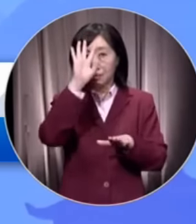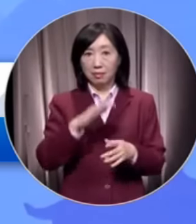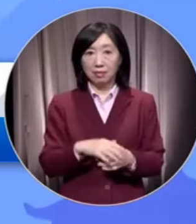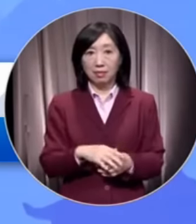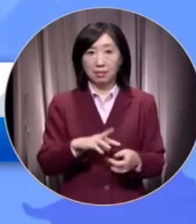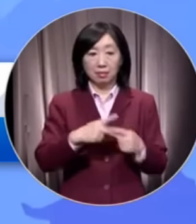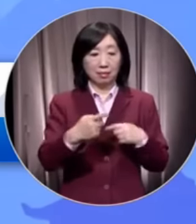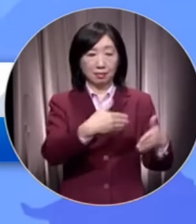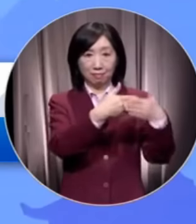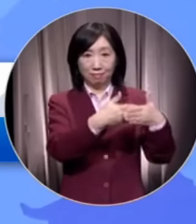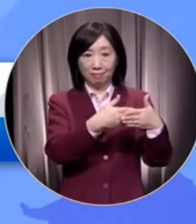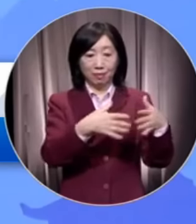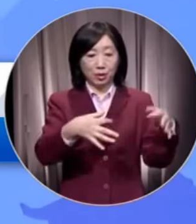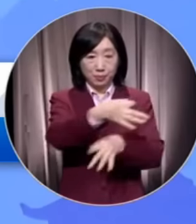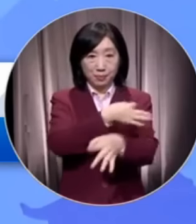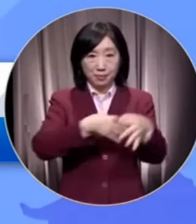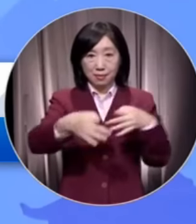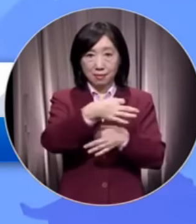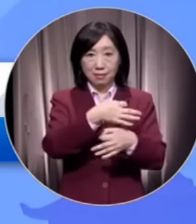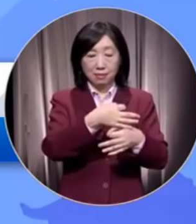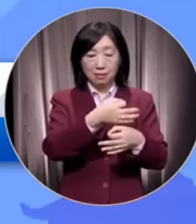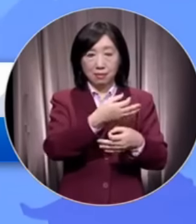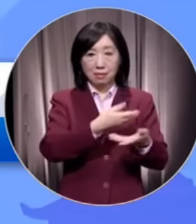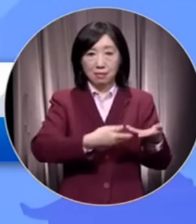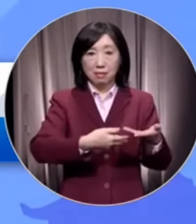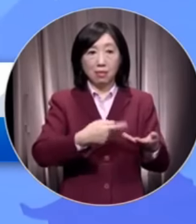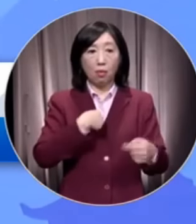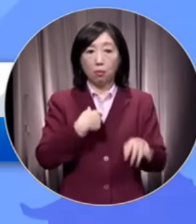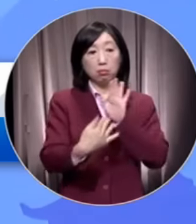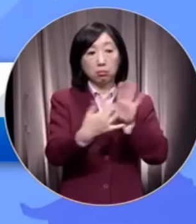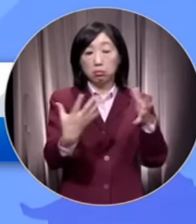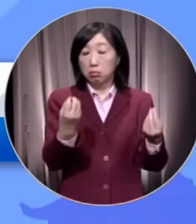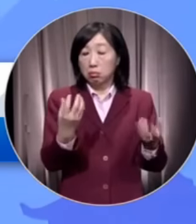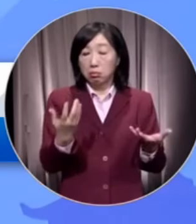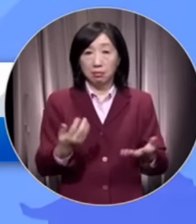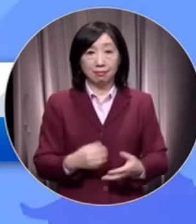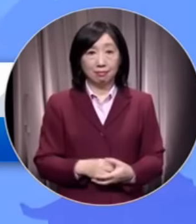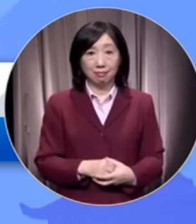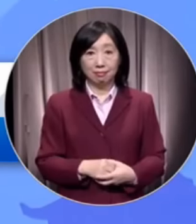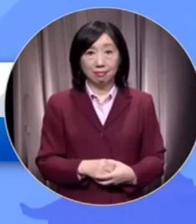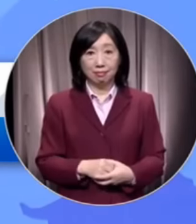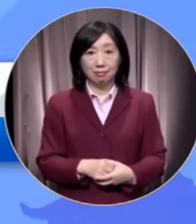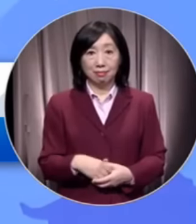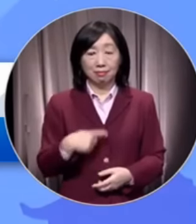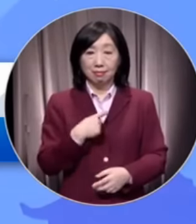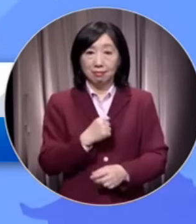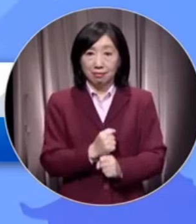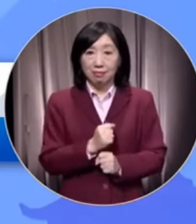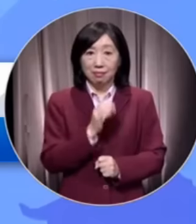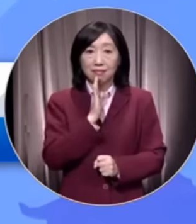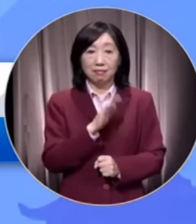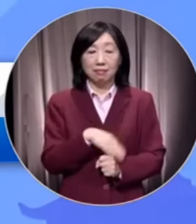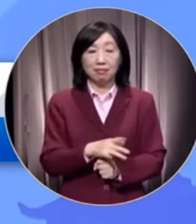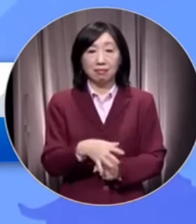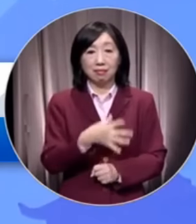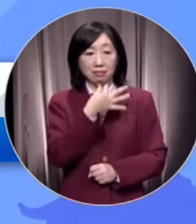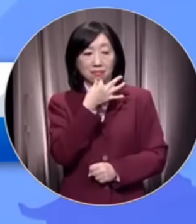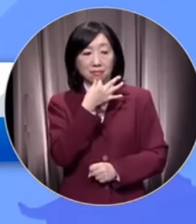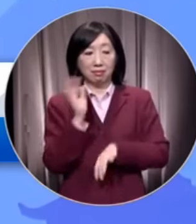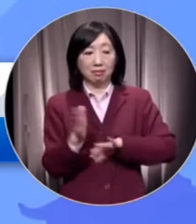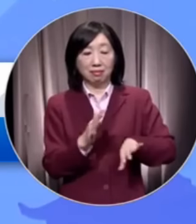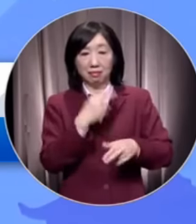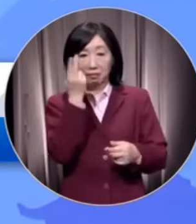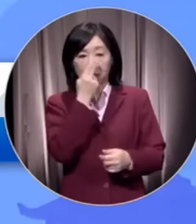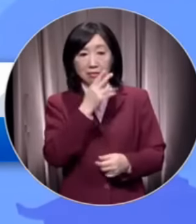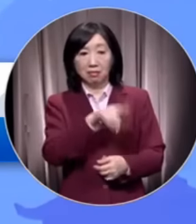中国大陆的经贸交往也从来没有排斥，我们 注意的是风险的管理。我们希